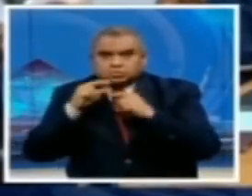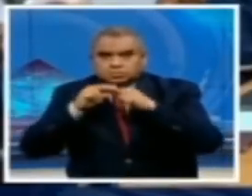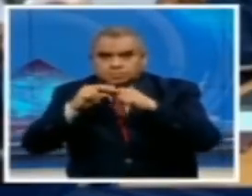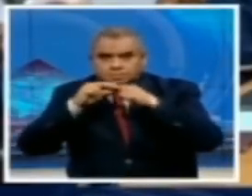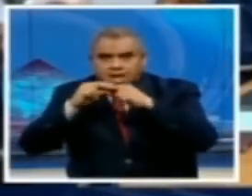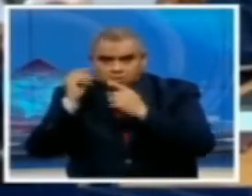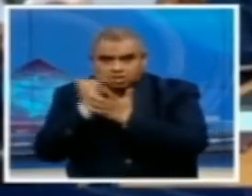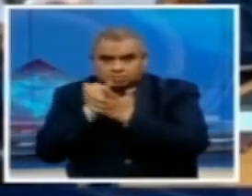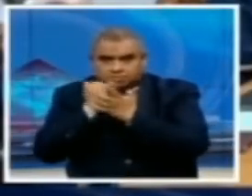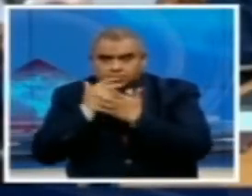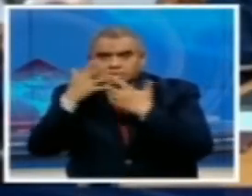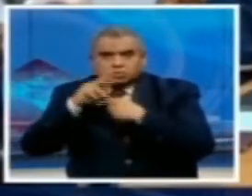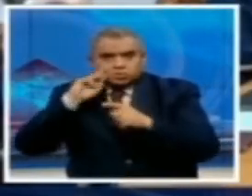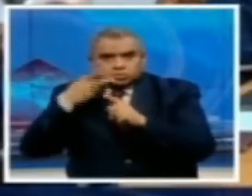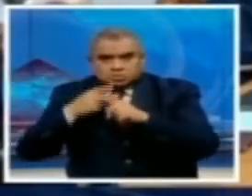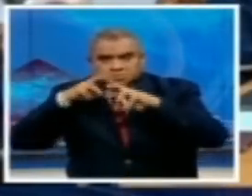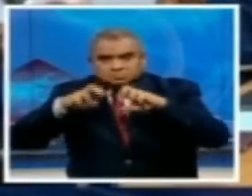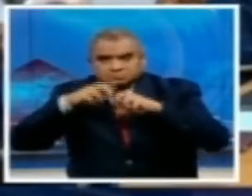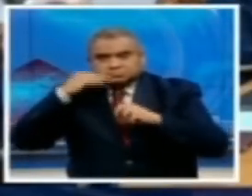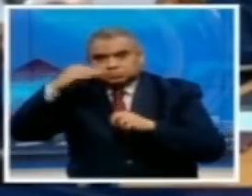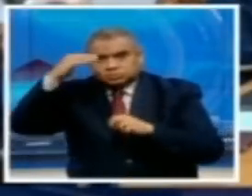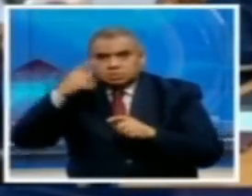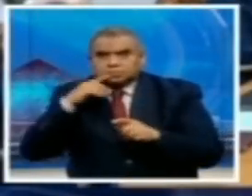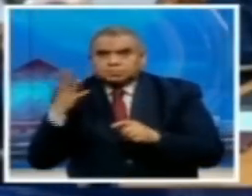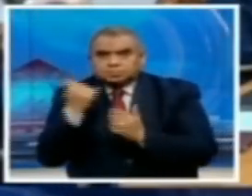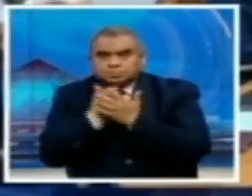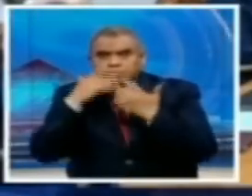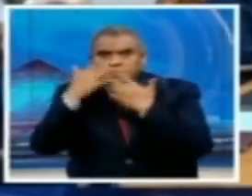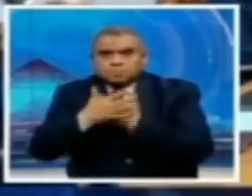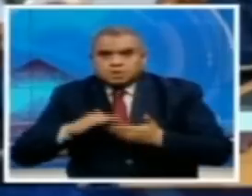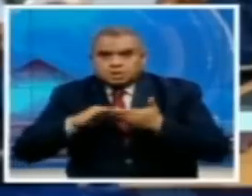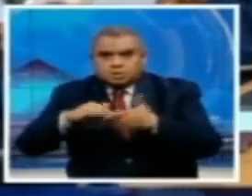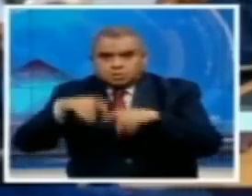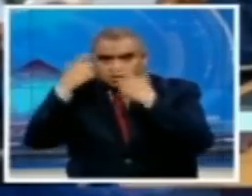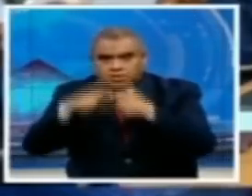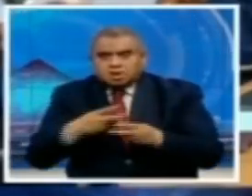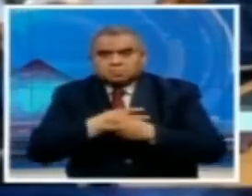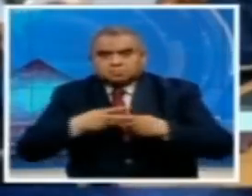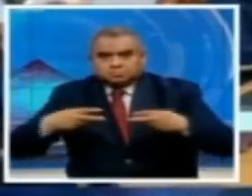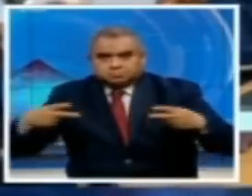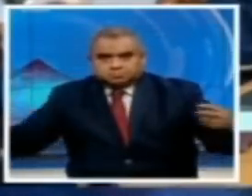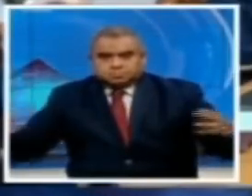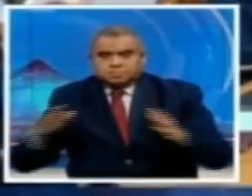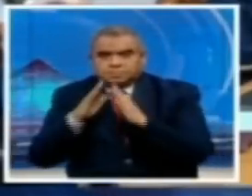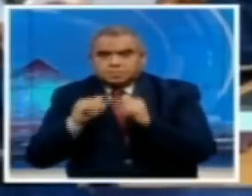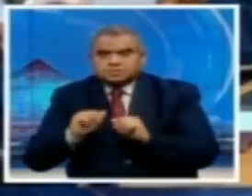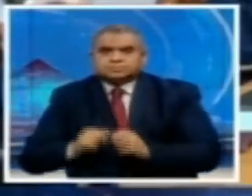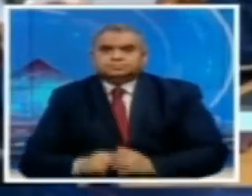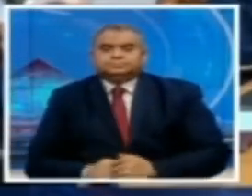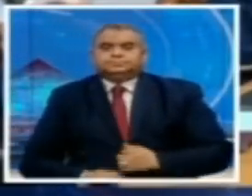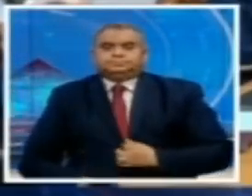لمتابعة المشروعات الجارية والمستقبلية الخاصة بجهاز مشروعات الخدمة الوطنية على مستوى الجمهورية.